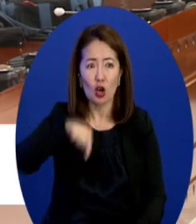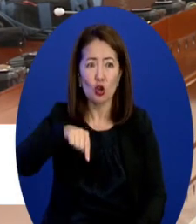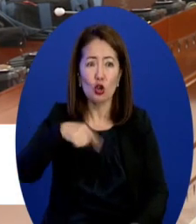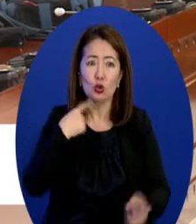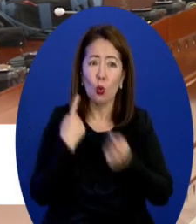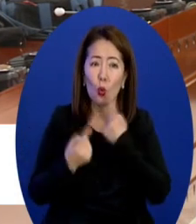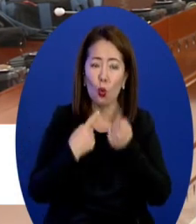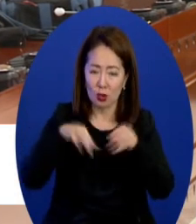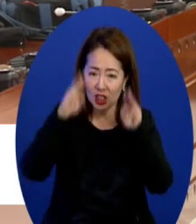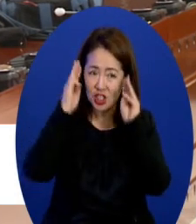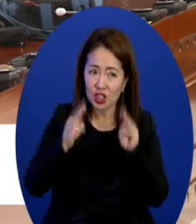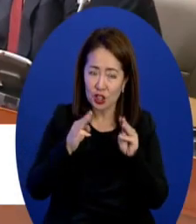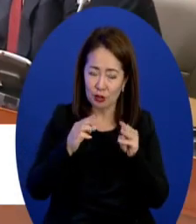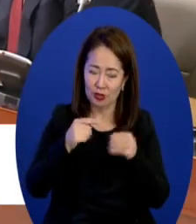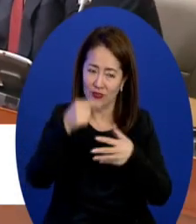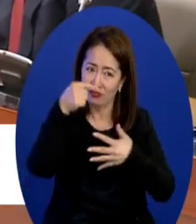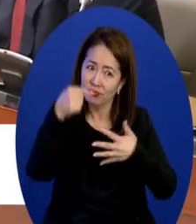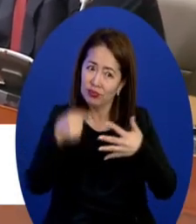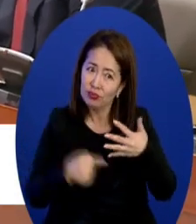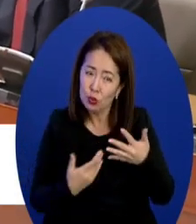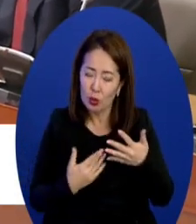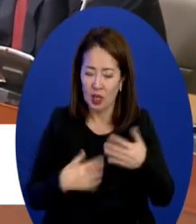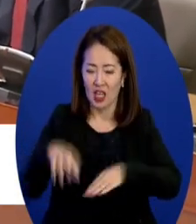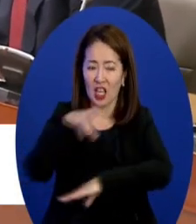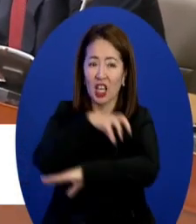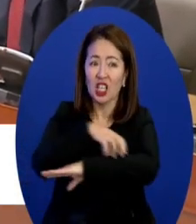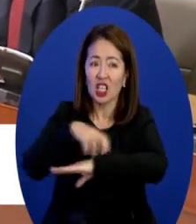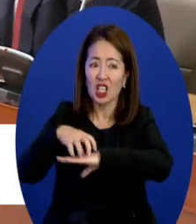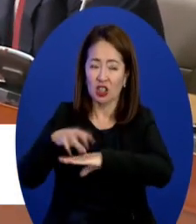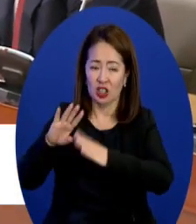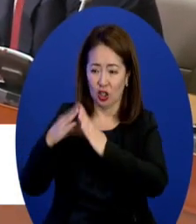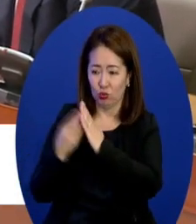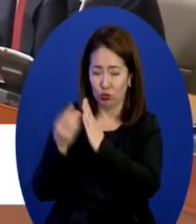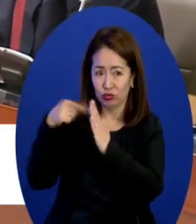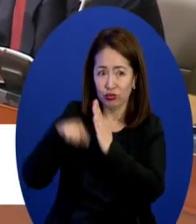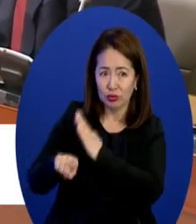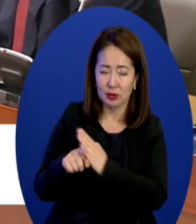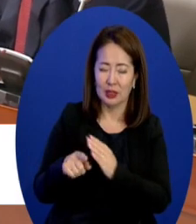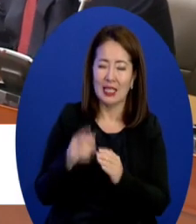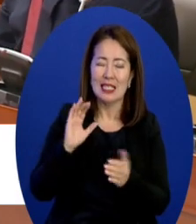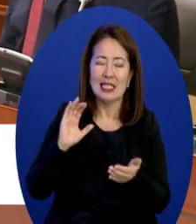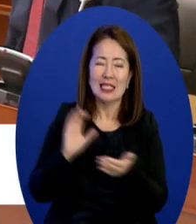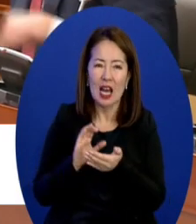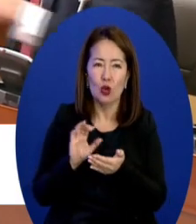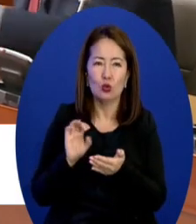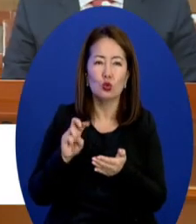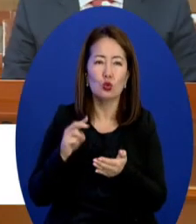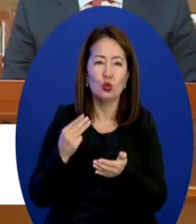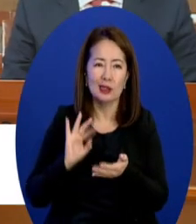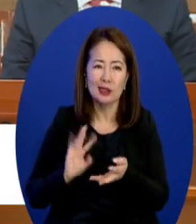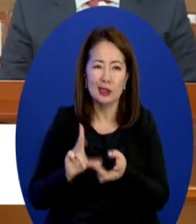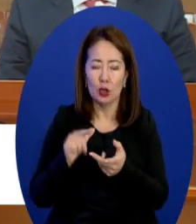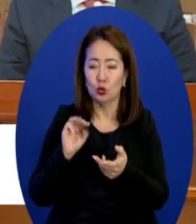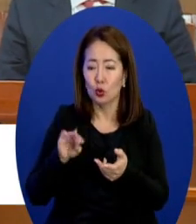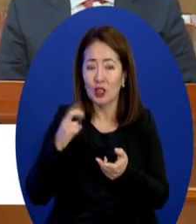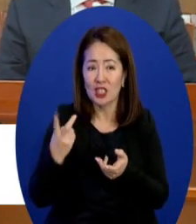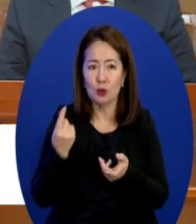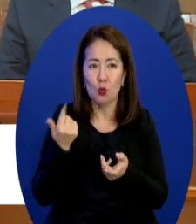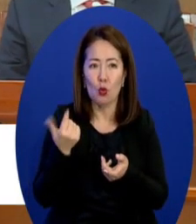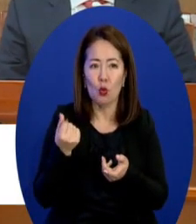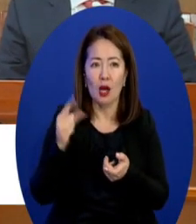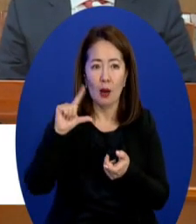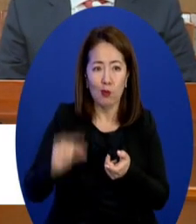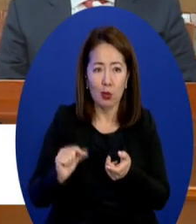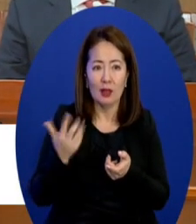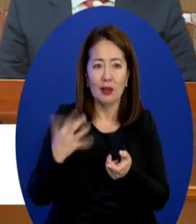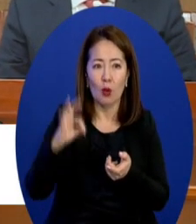хуралдаанаас гаргасан шийдвэрээр бол нийслэлийн гэр хорооллын айл өрхүүдийн ахуйн хэрэглээний сайжруулсан түлшний үнийг 50% хямдруулахар